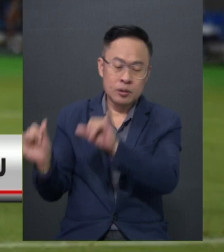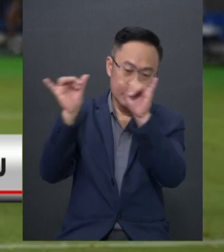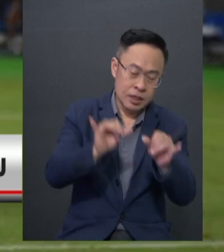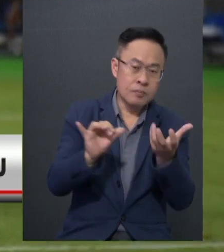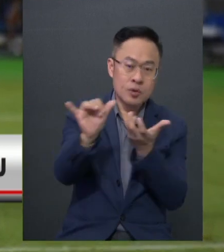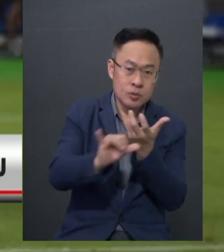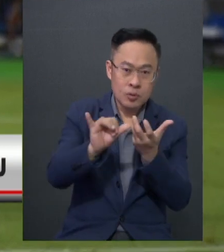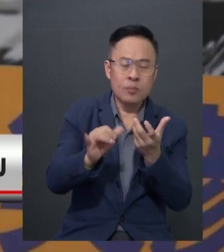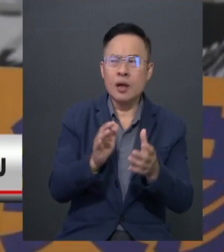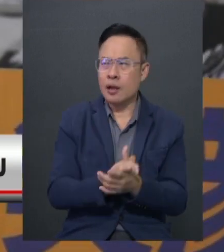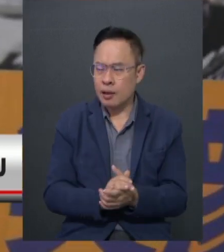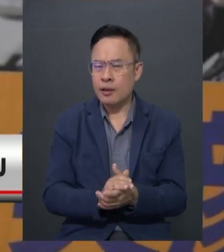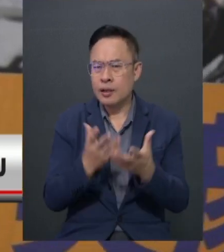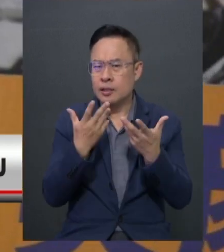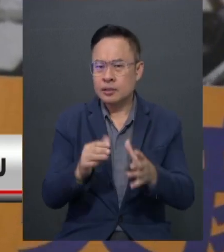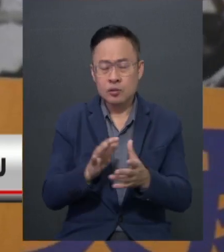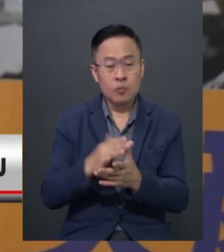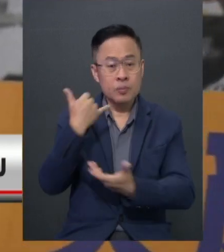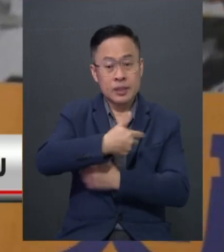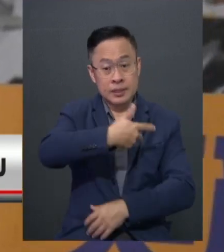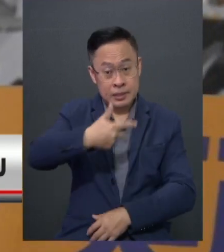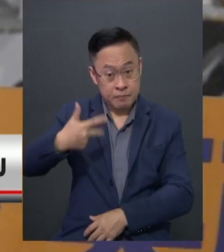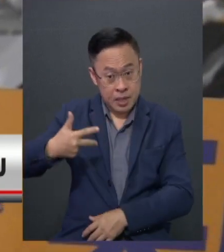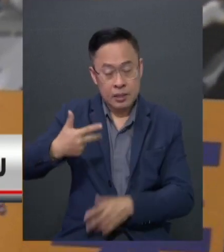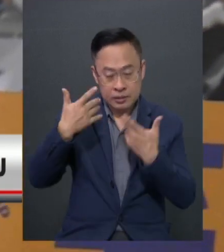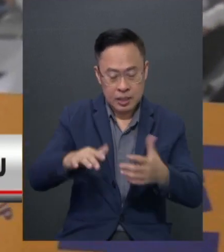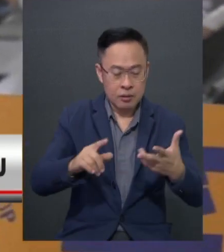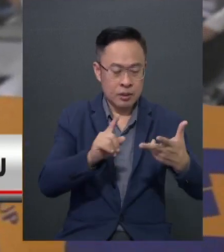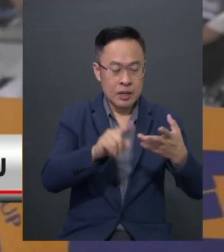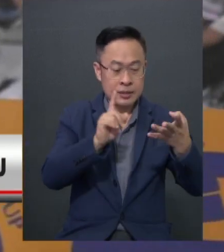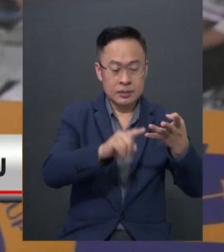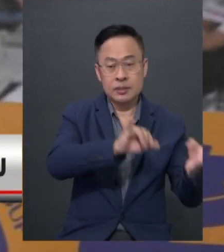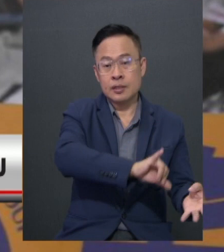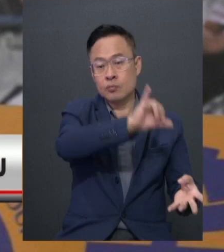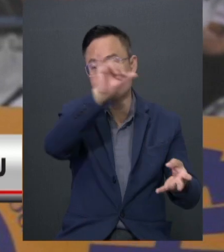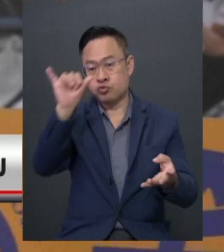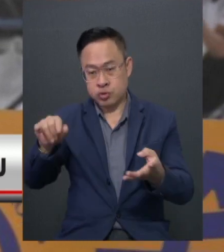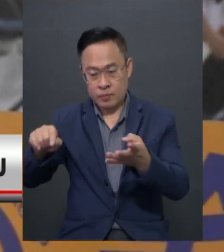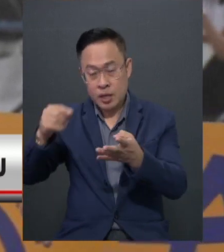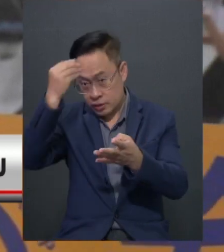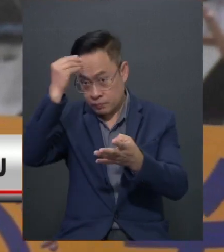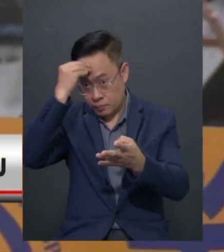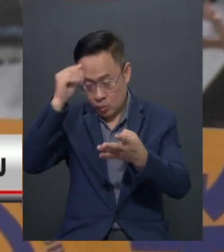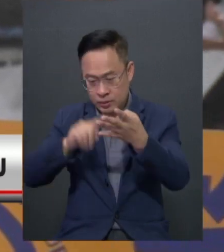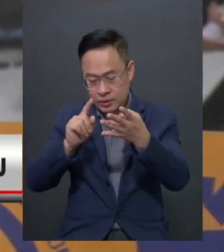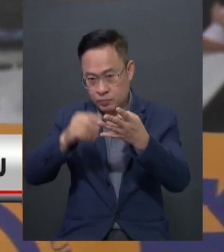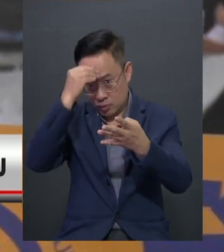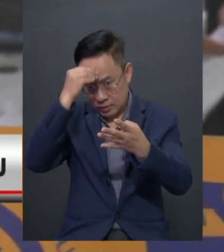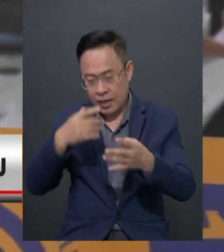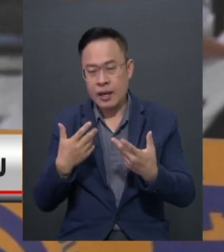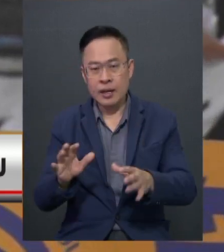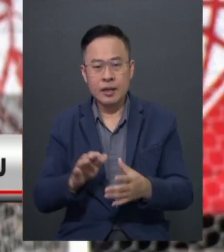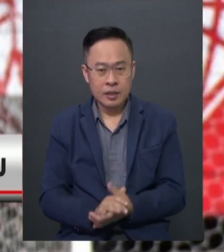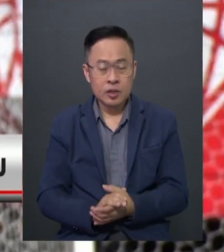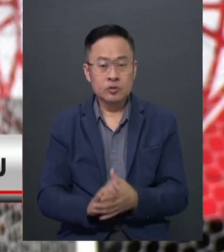ยุโรปครับเล่นให้กับทีมเวสเล่โบคุครับในลีกเดมากก่อนจะบินไปที่เอเชียครับมาเล่นในญี่ปุ่นกับทีมอีวาติคูล่าโมริโอกะนะฮะ